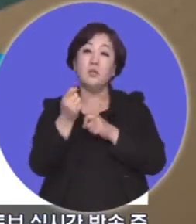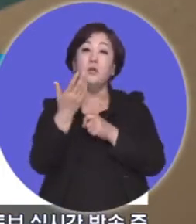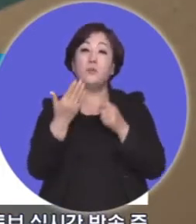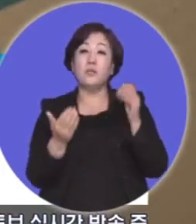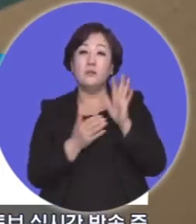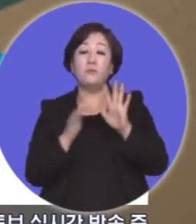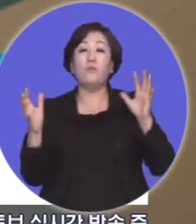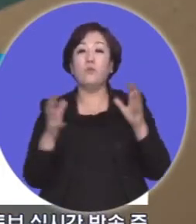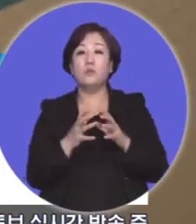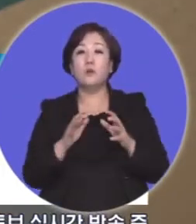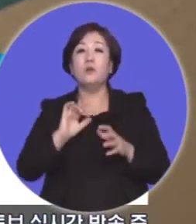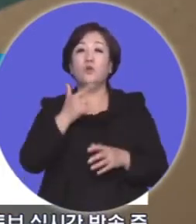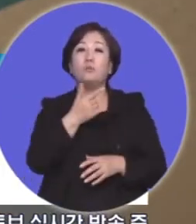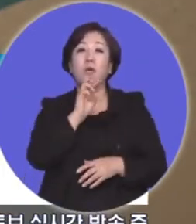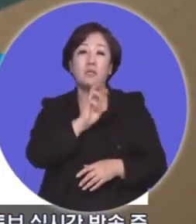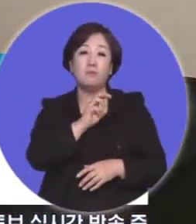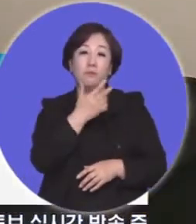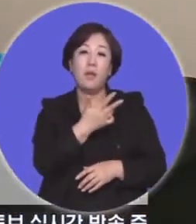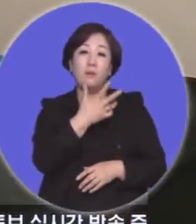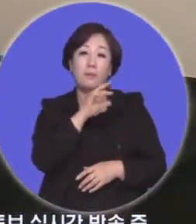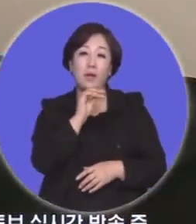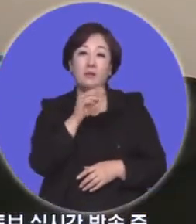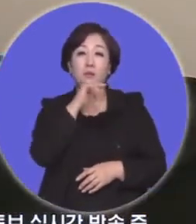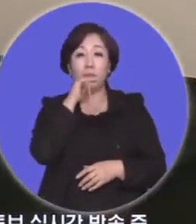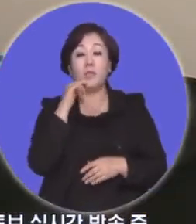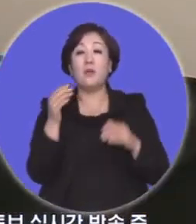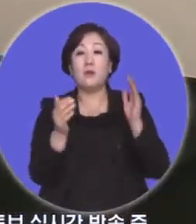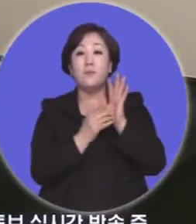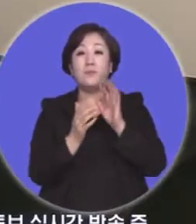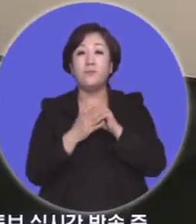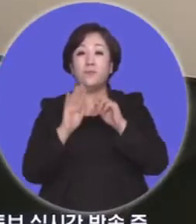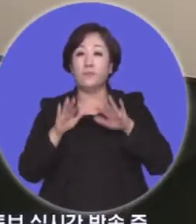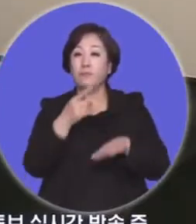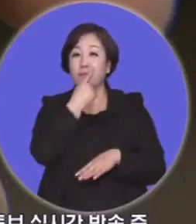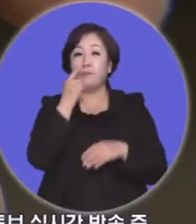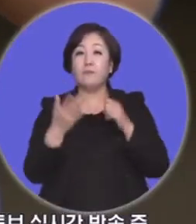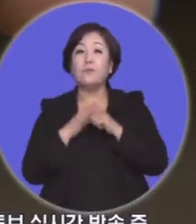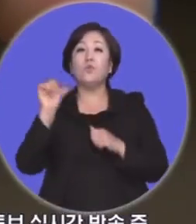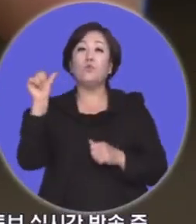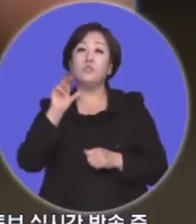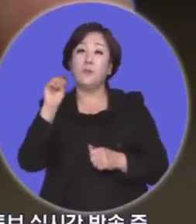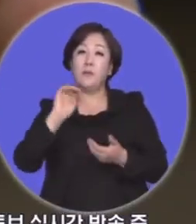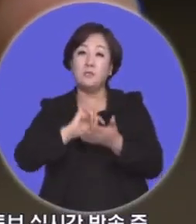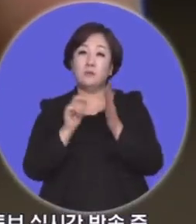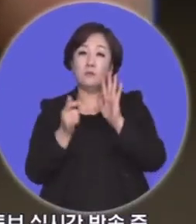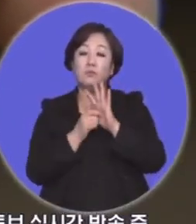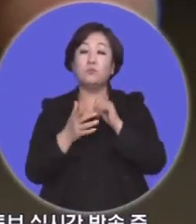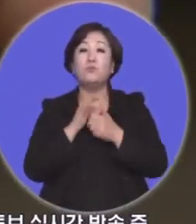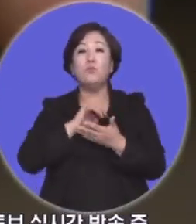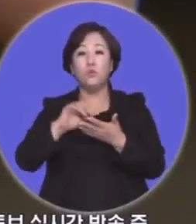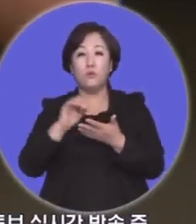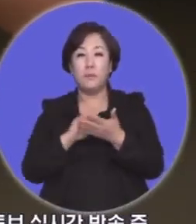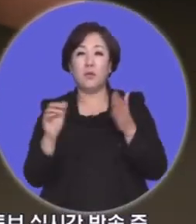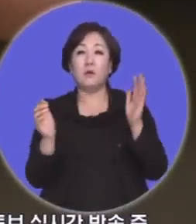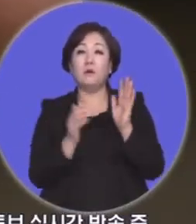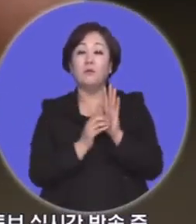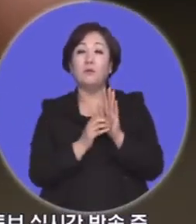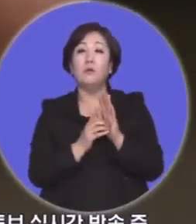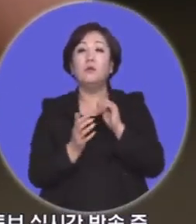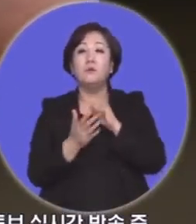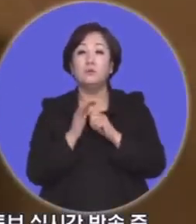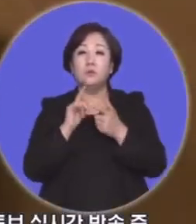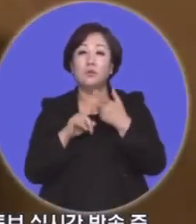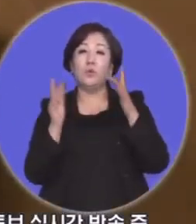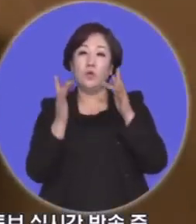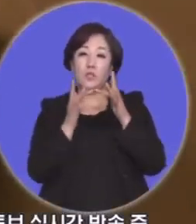좋을거 개는 일대 숨 기펠 마음이 현재까지 확인된 피해 금액만 5000만 원에 달합니다 특히 b 씨는